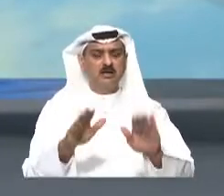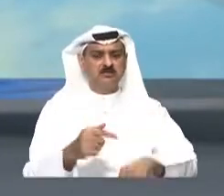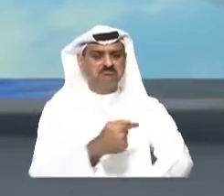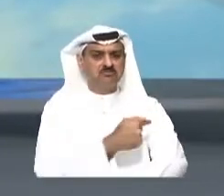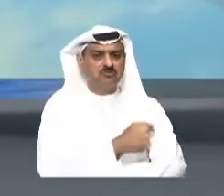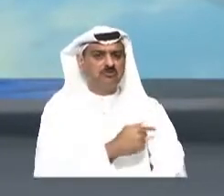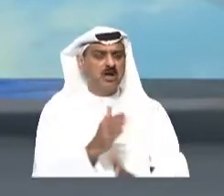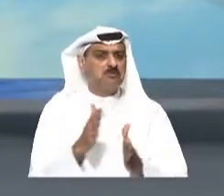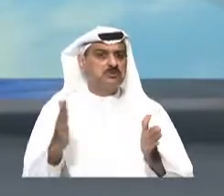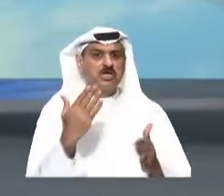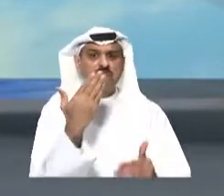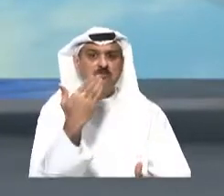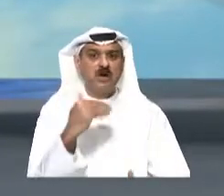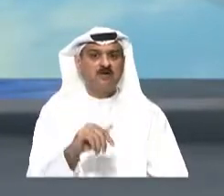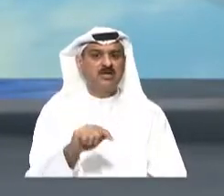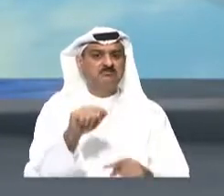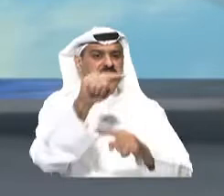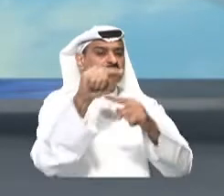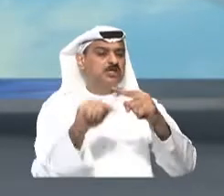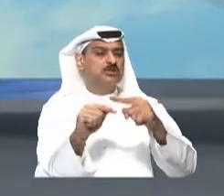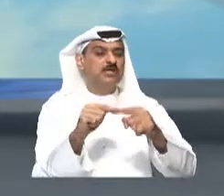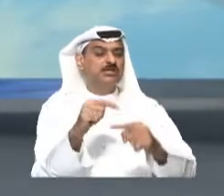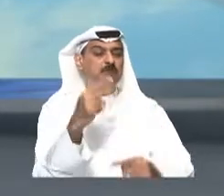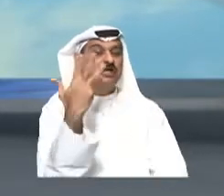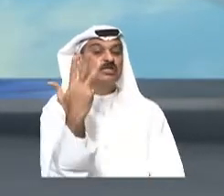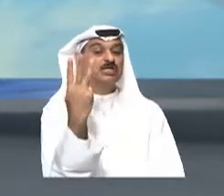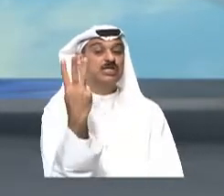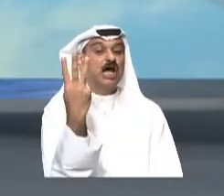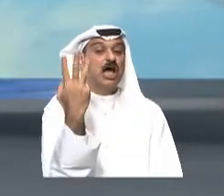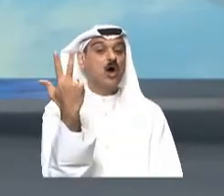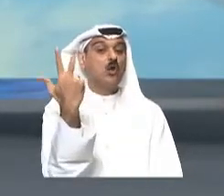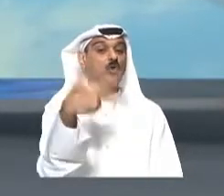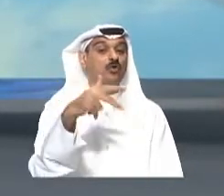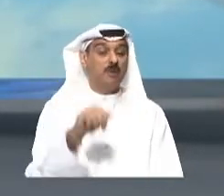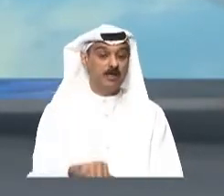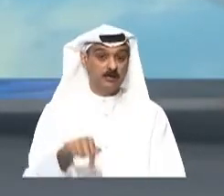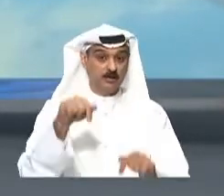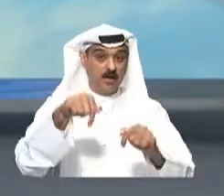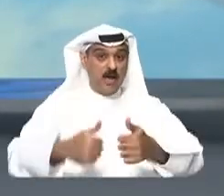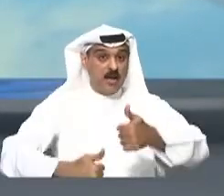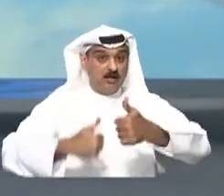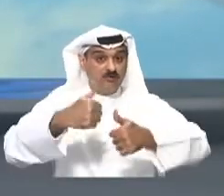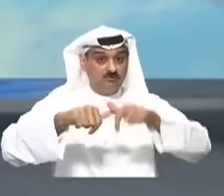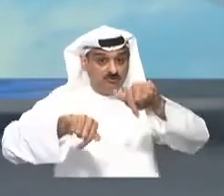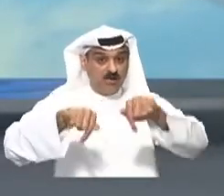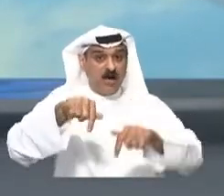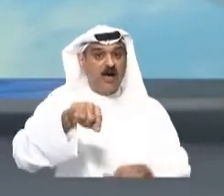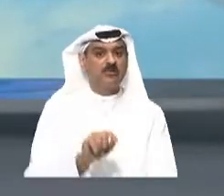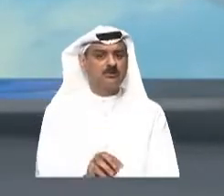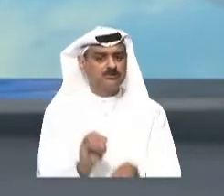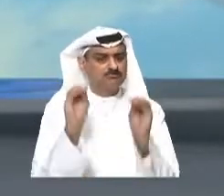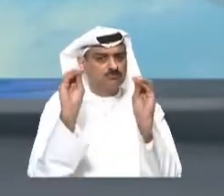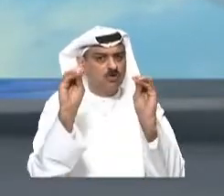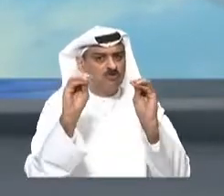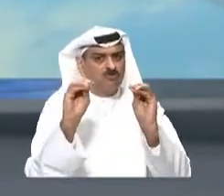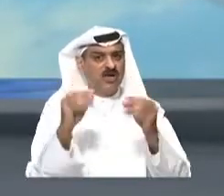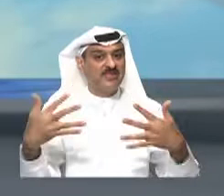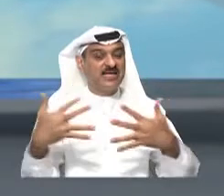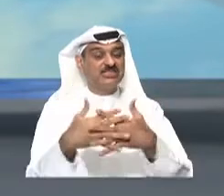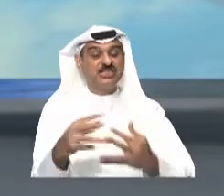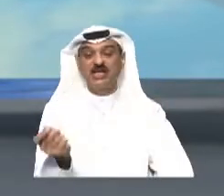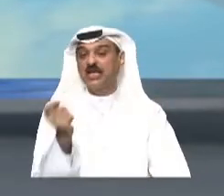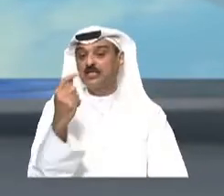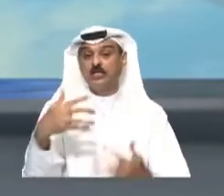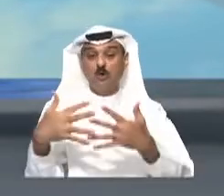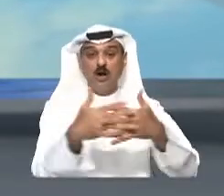بنسبة 89%، وتخطط الشركة لتقديم نتائج تجاربها المؤقتة لإدارة الغذاء والدواء الأمريكية قبل الموافقة